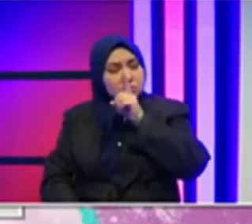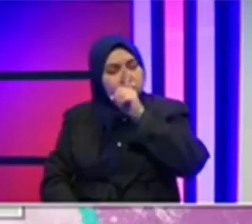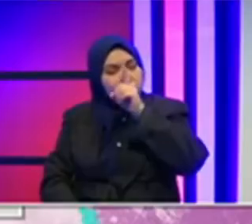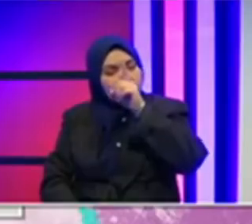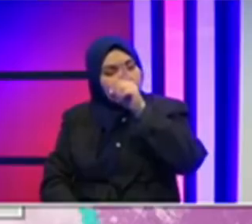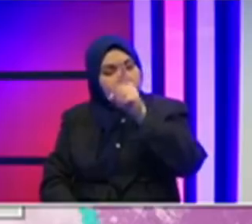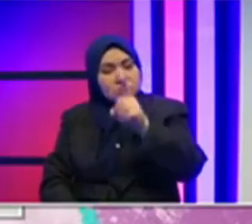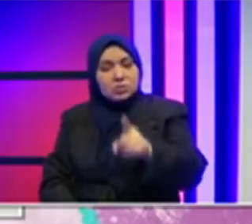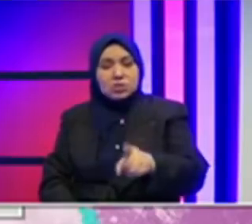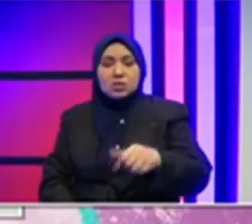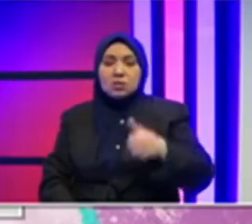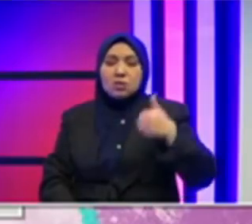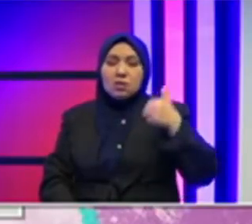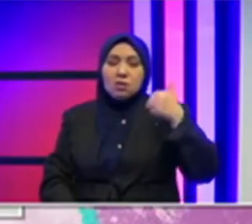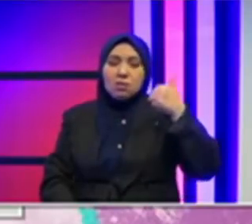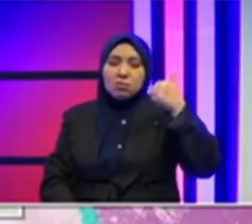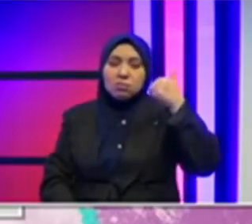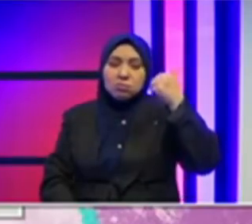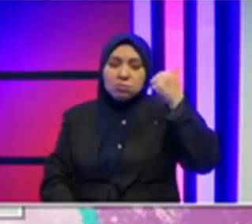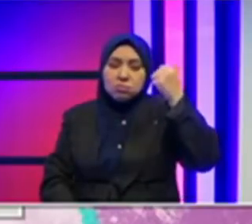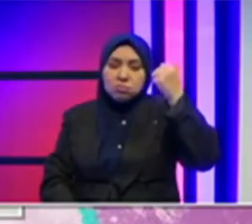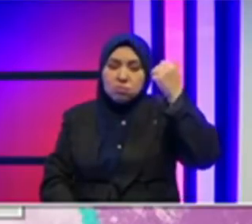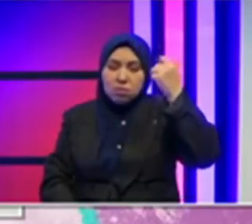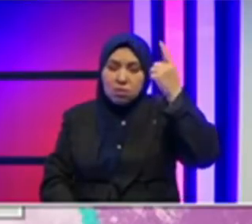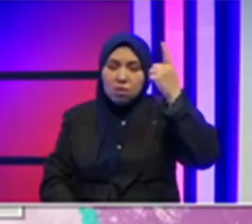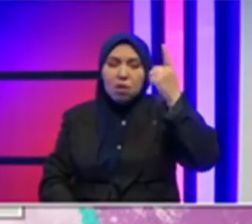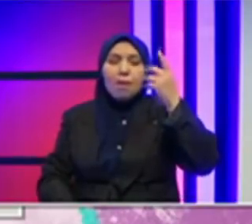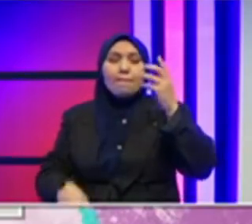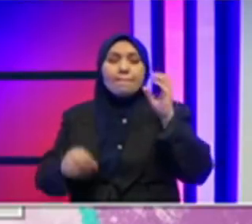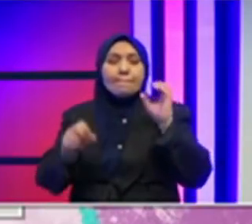من تحتها